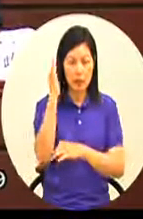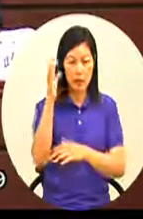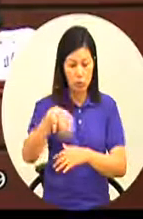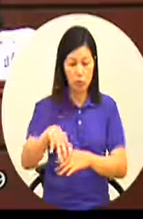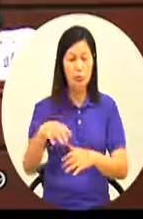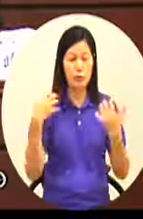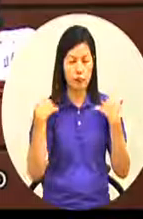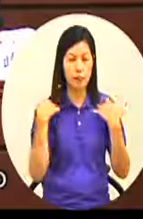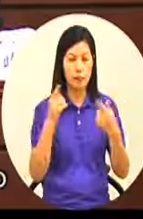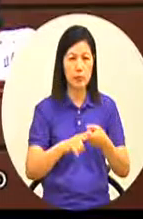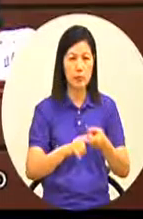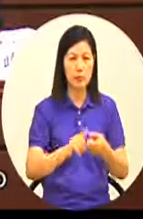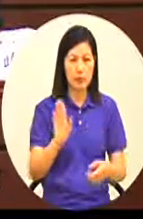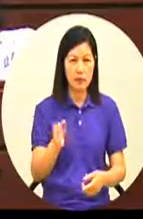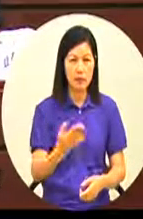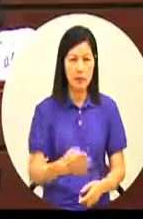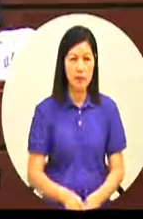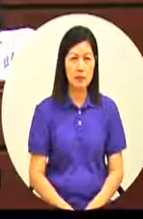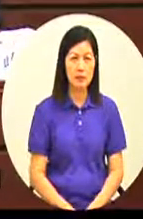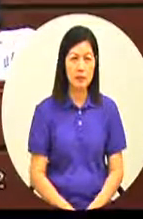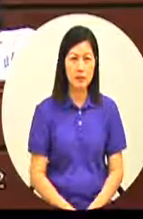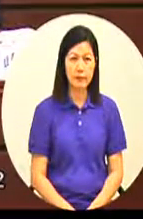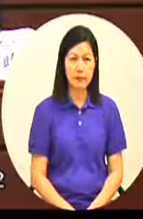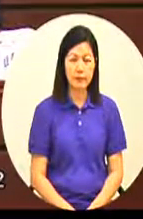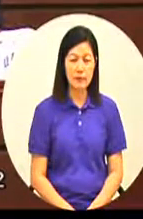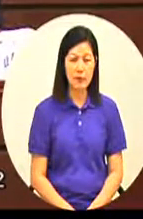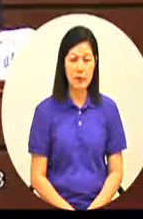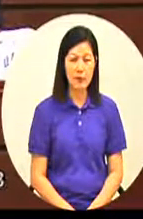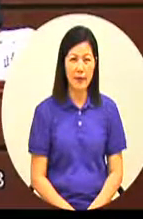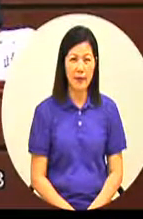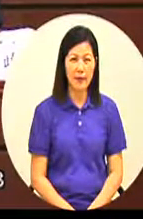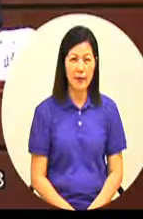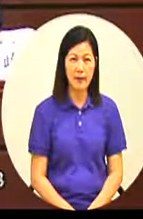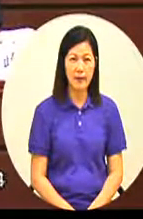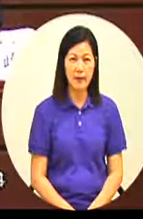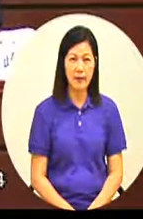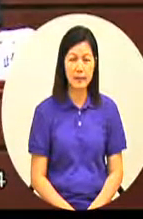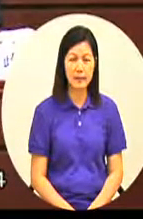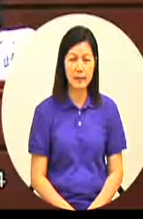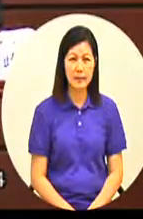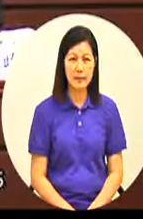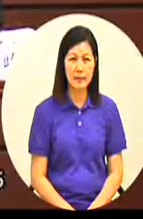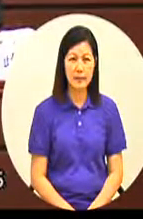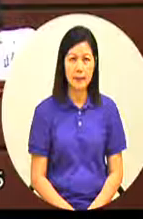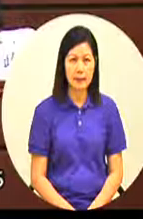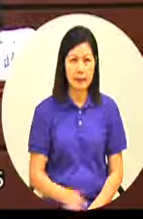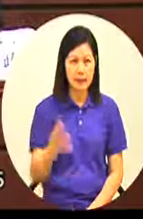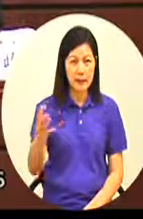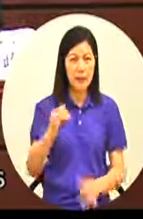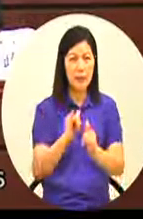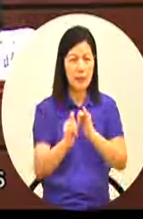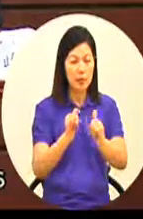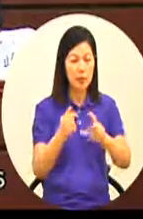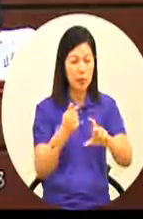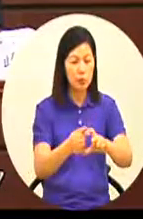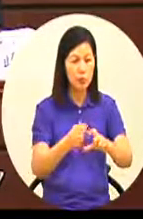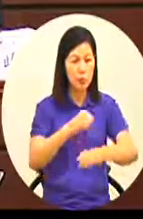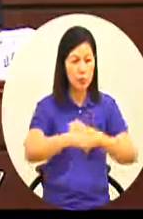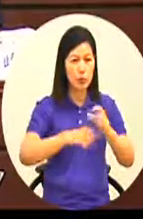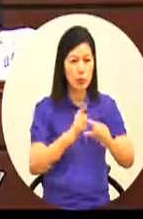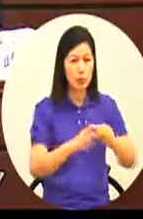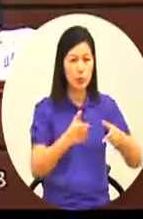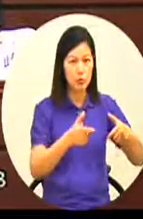所以是 啊，但是 处理建筑物是 都即嘛吼，咱原管家吼。大部分是社区活动中心啦，啊，不要